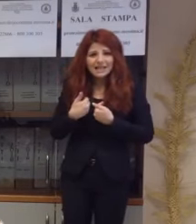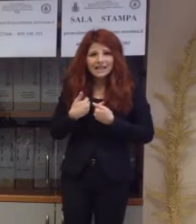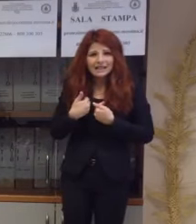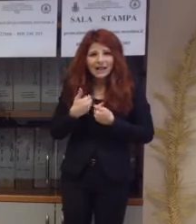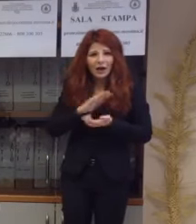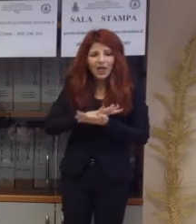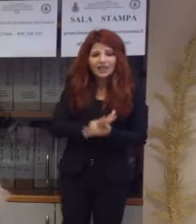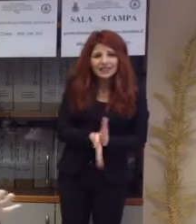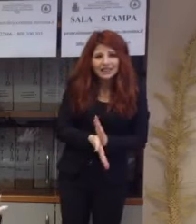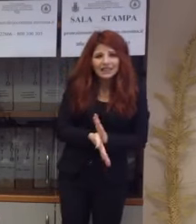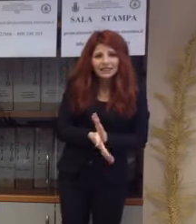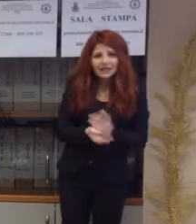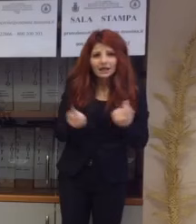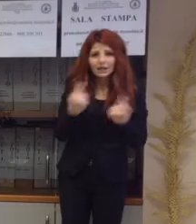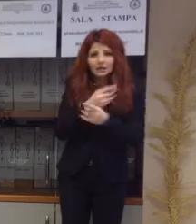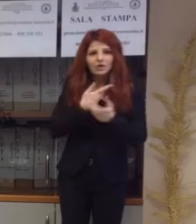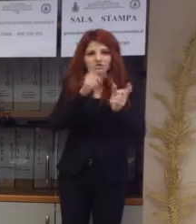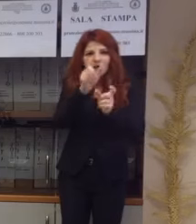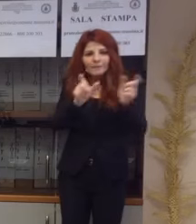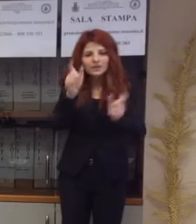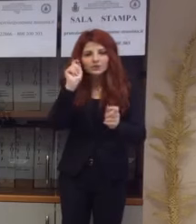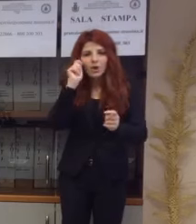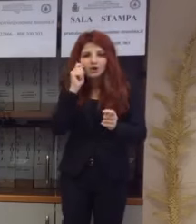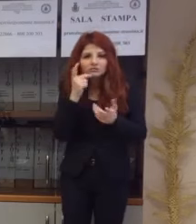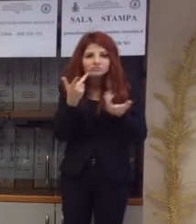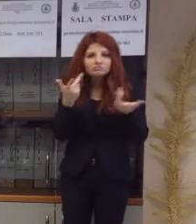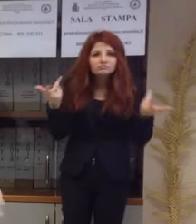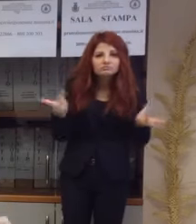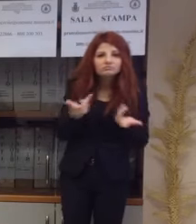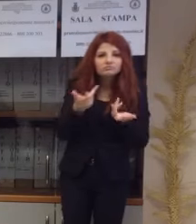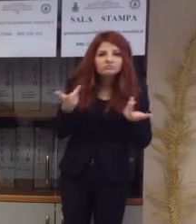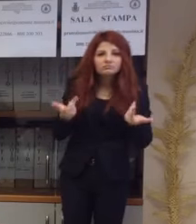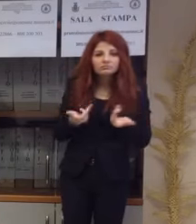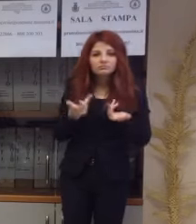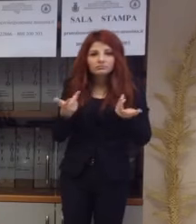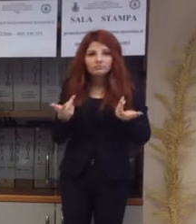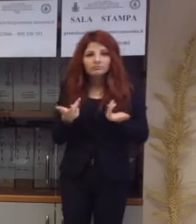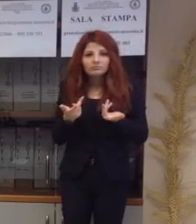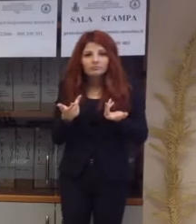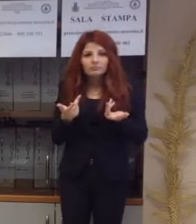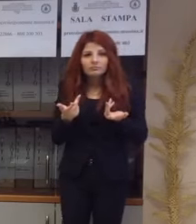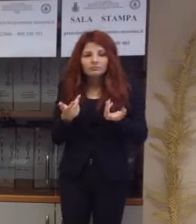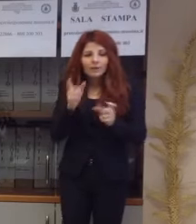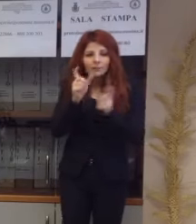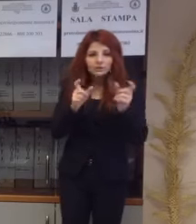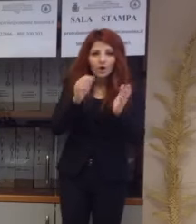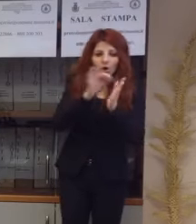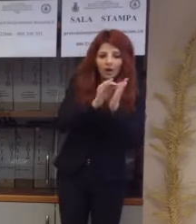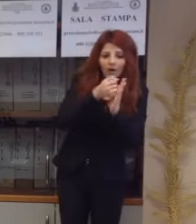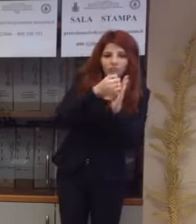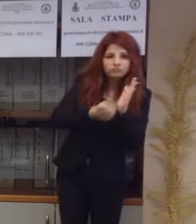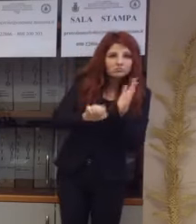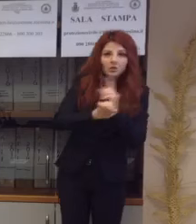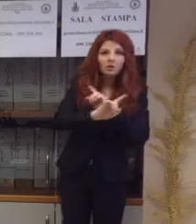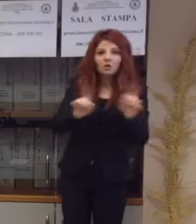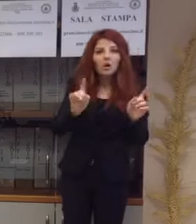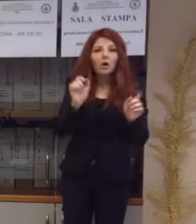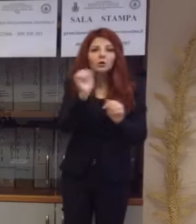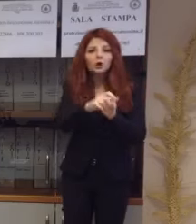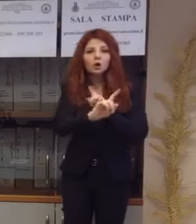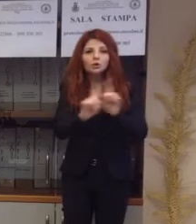nella quantificazione ormai anche chiara, eventuali trasgressori di una norma. No, spariamo al